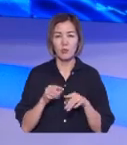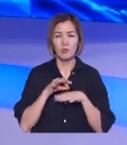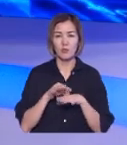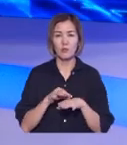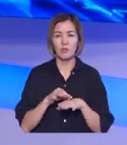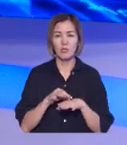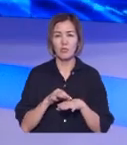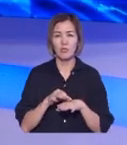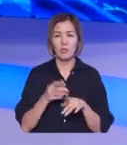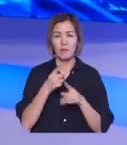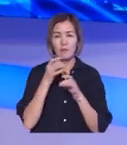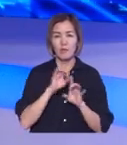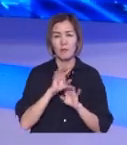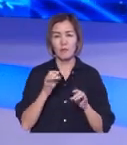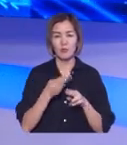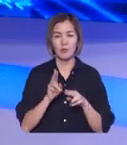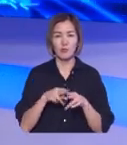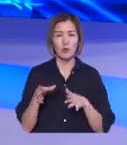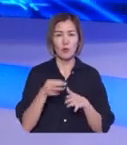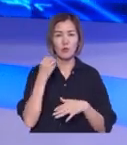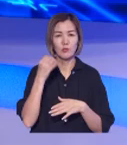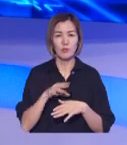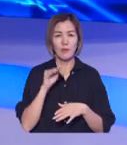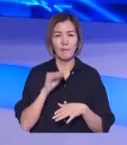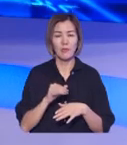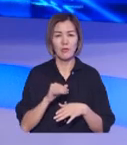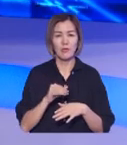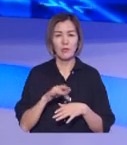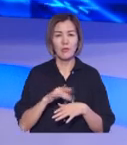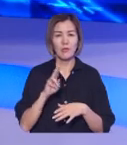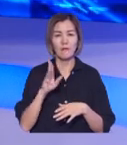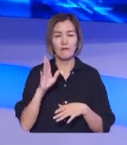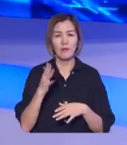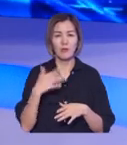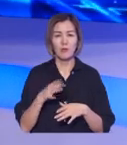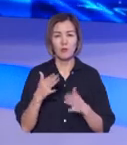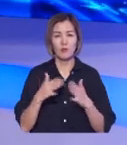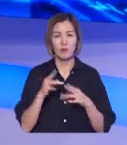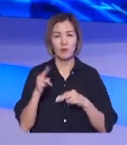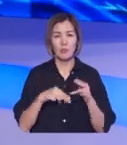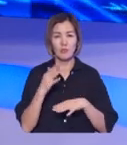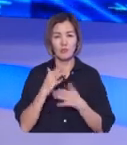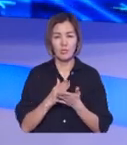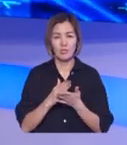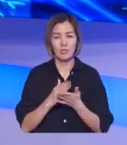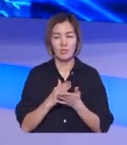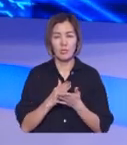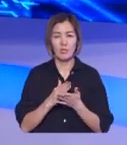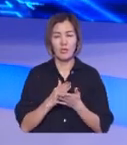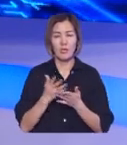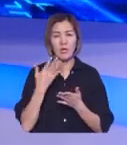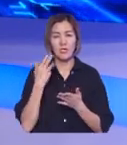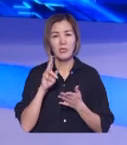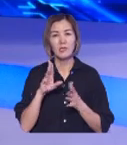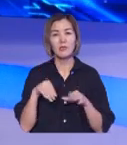өткен пресс-турда мәлім болды. Сондай-ақ облыс орталығында мыңнан аса пәтерлі 54 тұрғыны еңсеттік деп жатыр. Ал ол баспаналар қашан